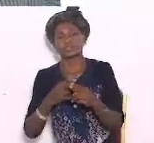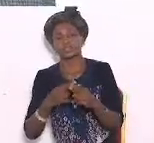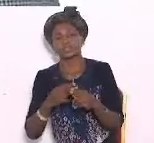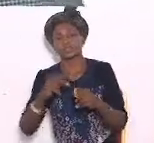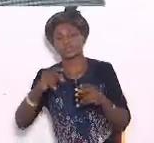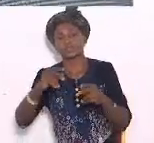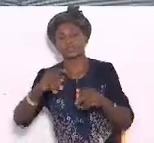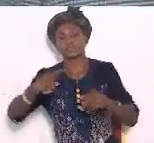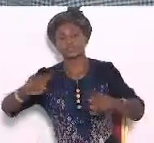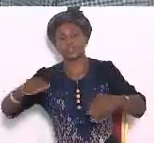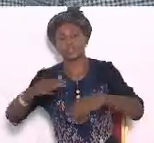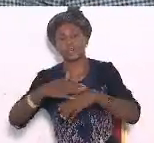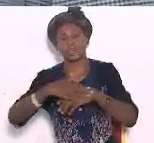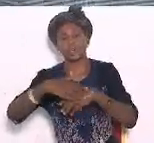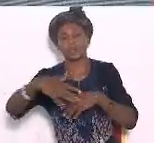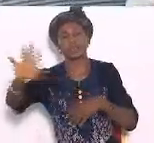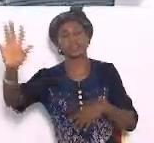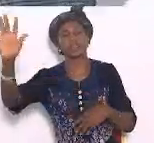yesuiso